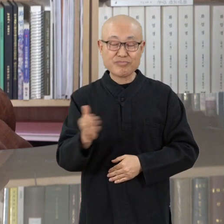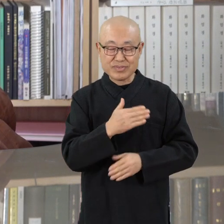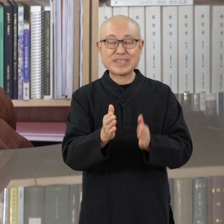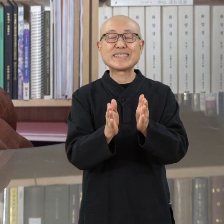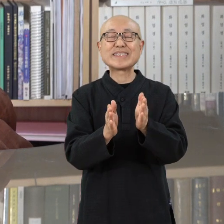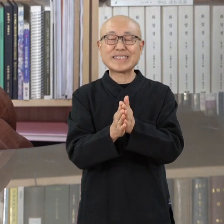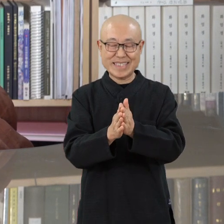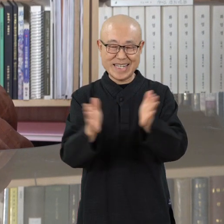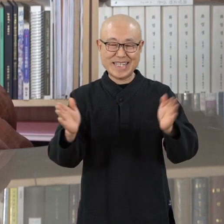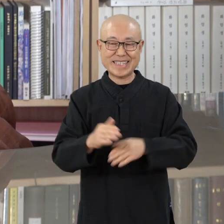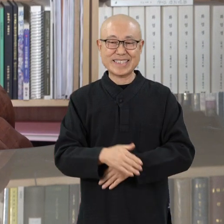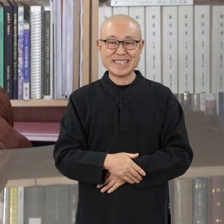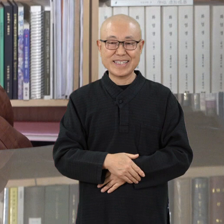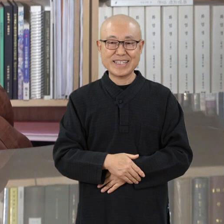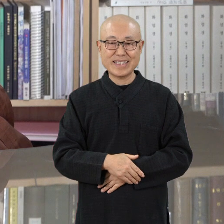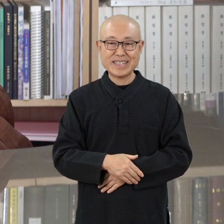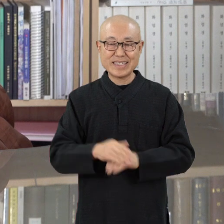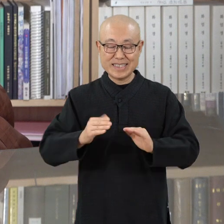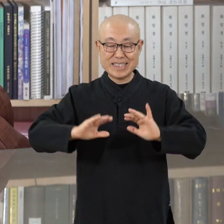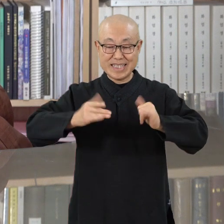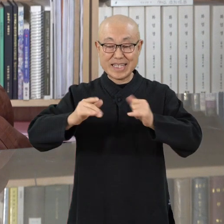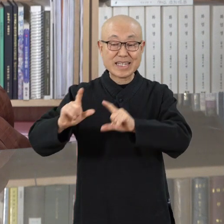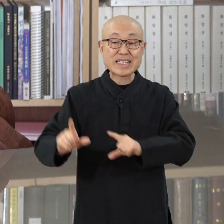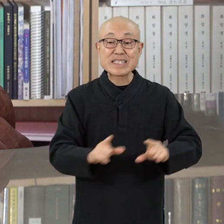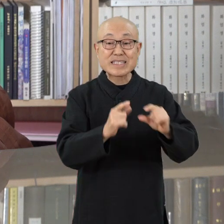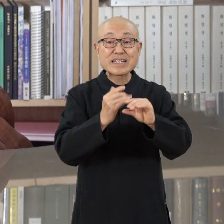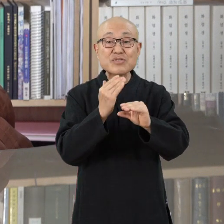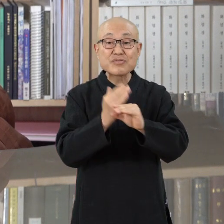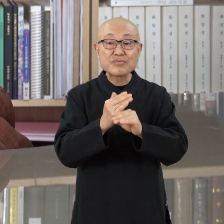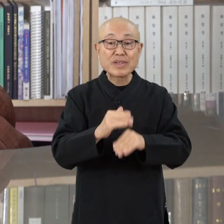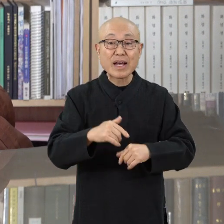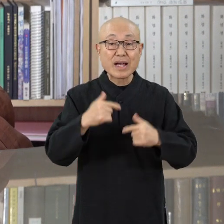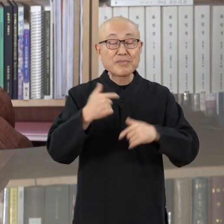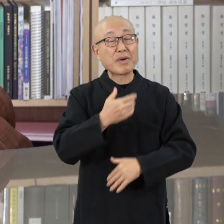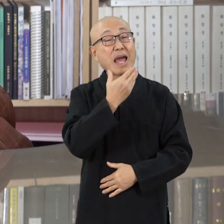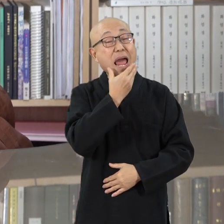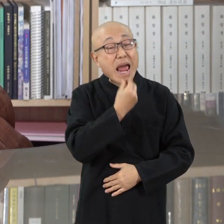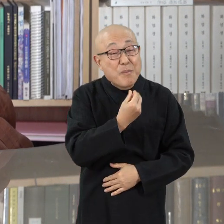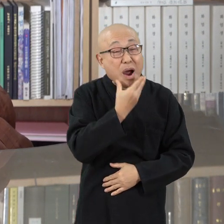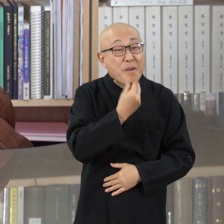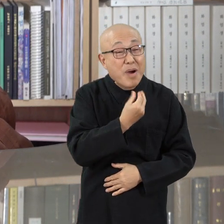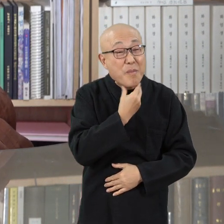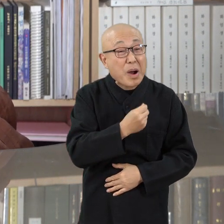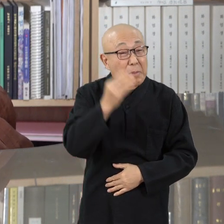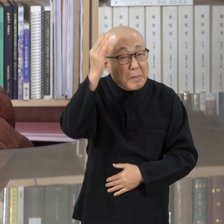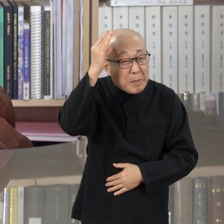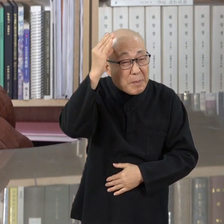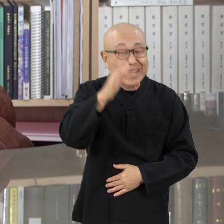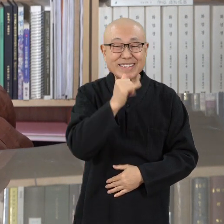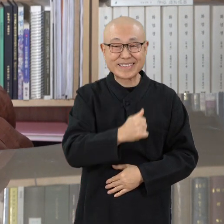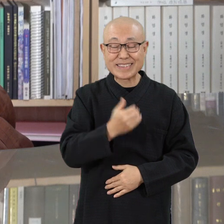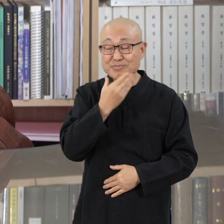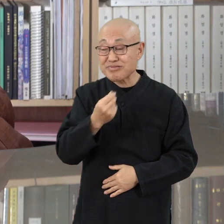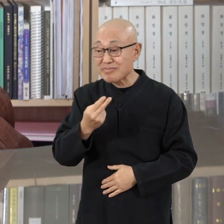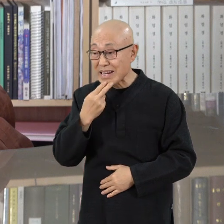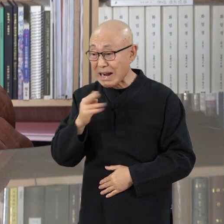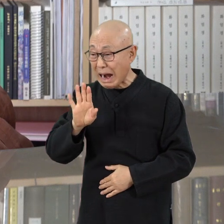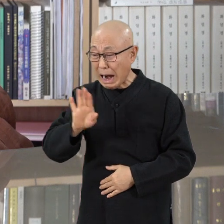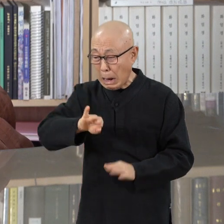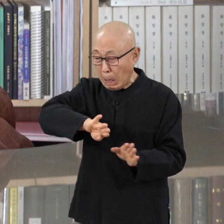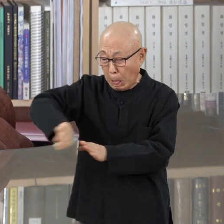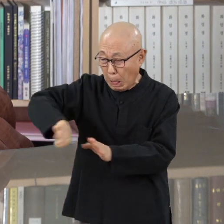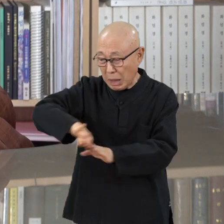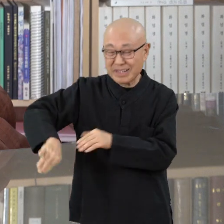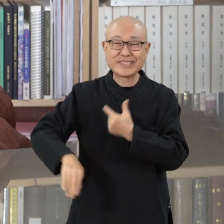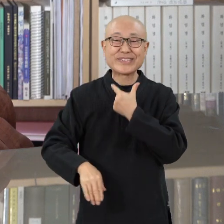것이다. 우리가 이 세상을 살아가면 굉장히 행복하기를 바라요. 불행은 모두가